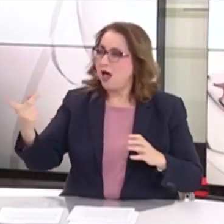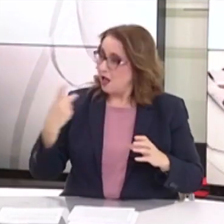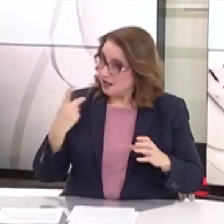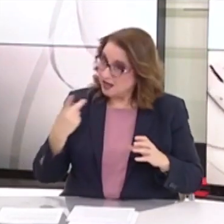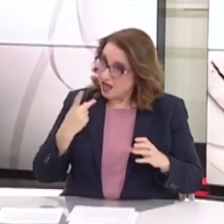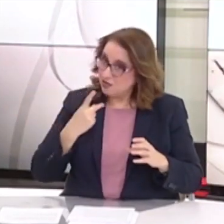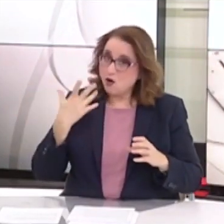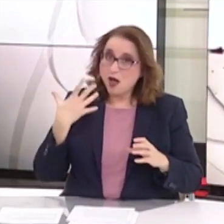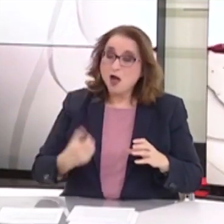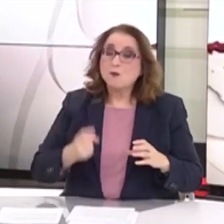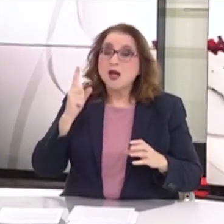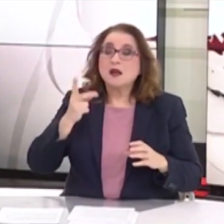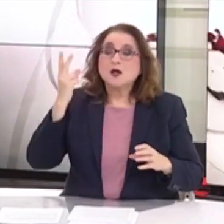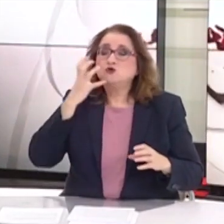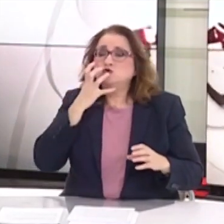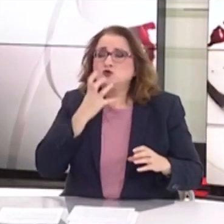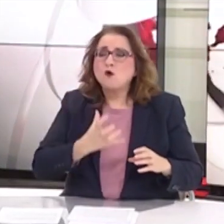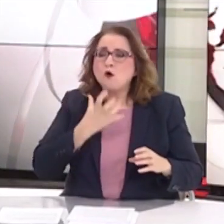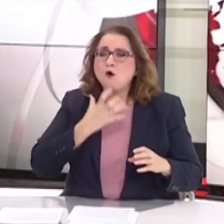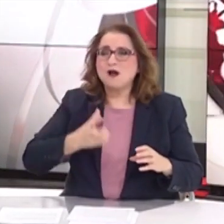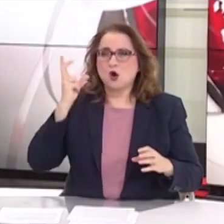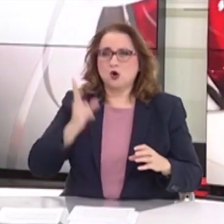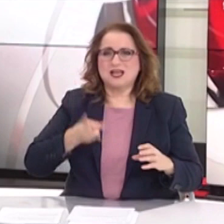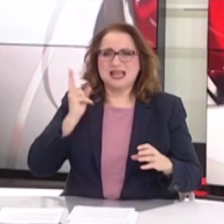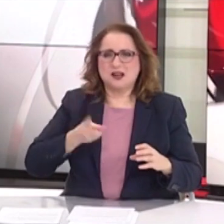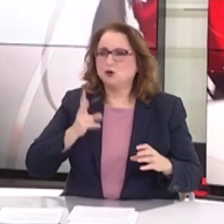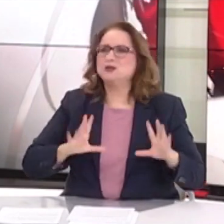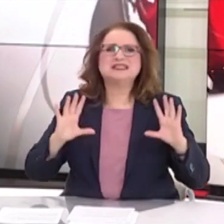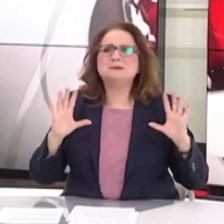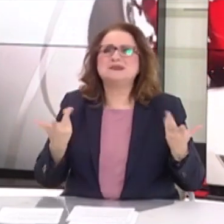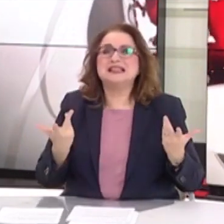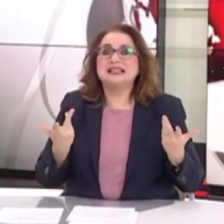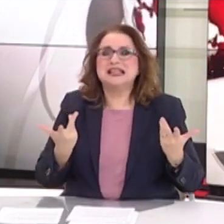ένα κοινό κίνδυνο μπροστά μας, την άνοδο της